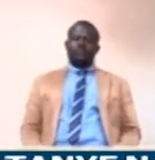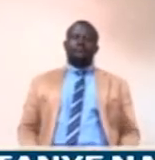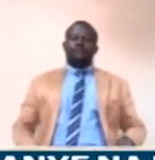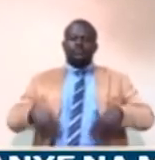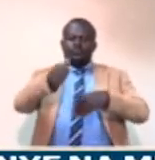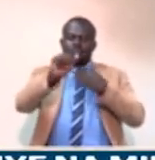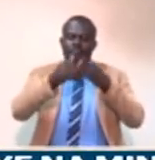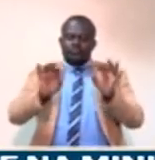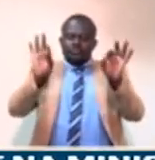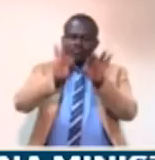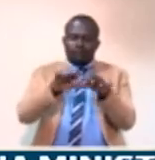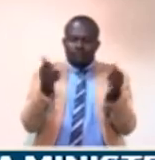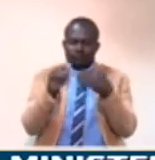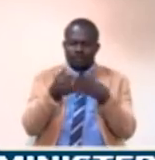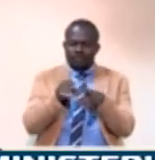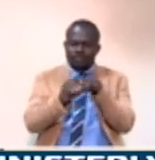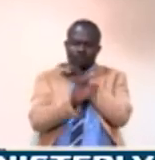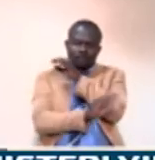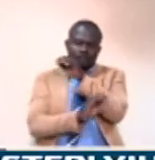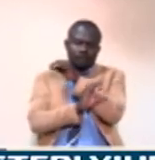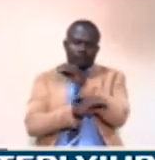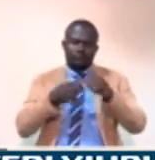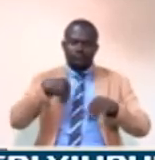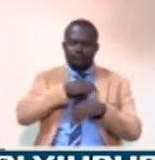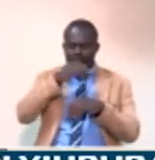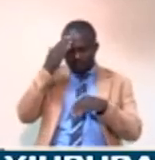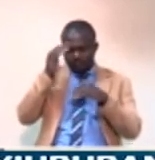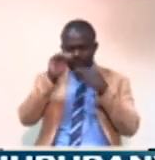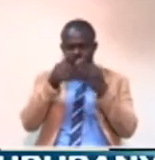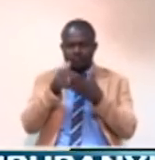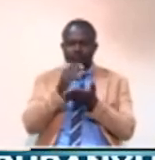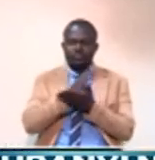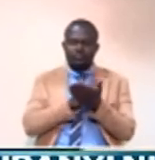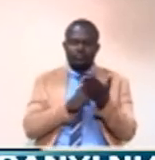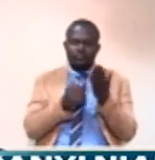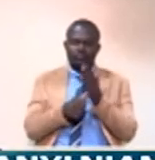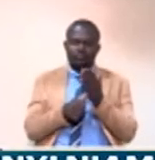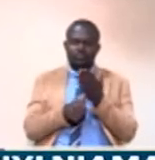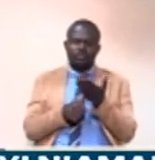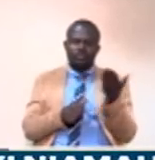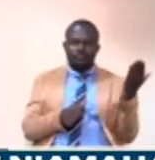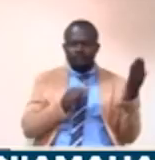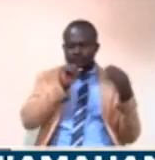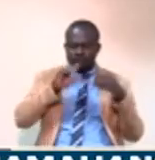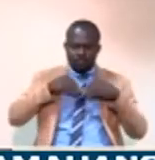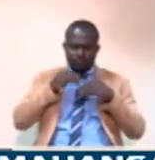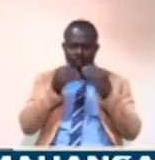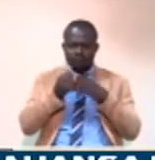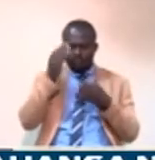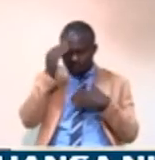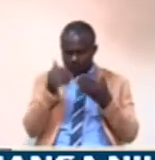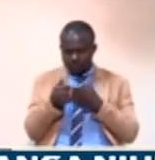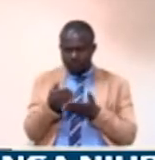uko nk'igihugu turabizi ko umwe mu banzi bakomeye dufite ari ihakanya n'ipfobya